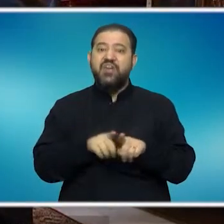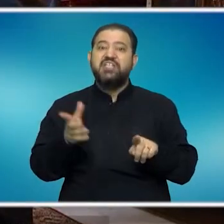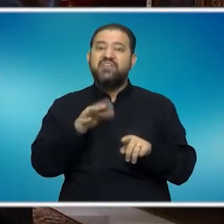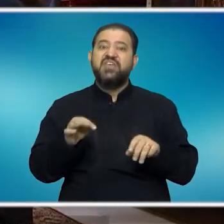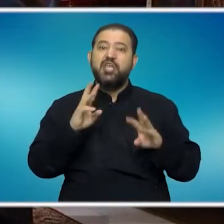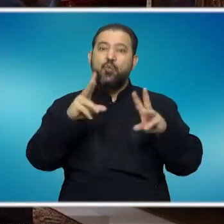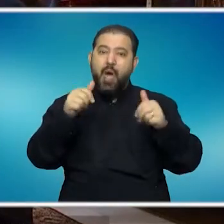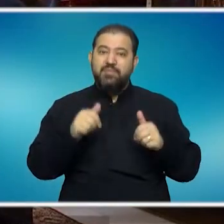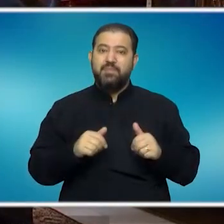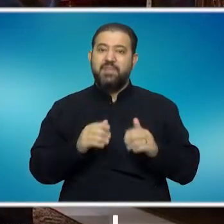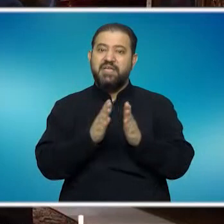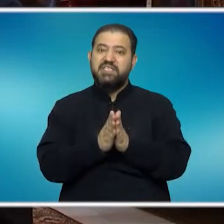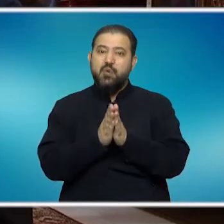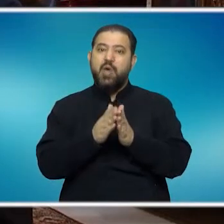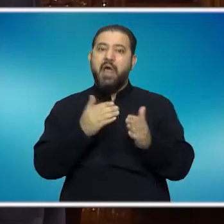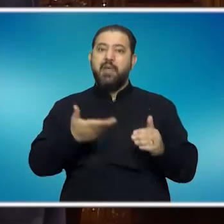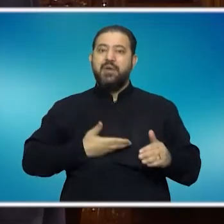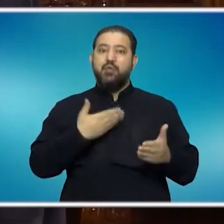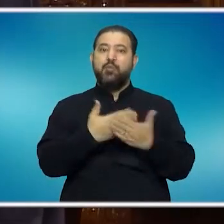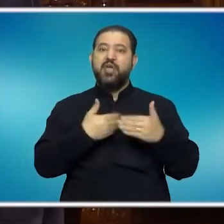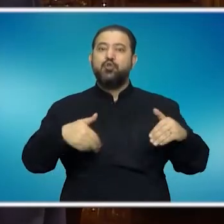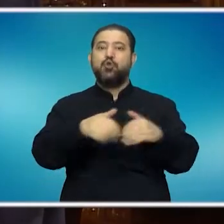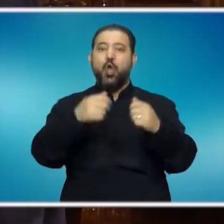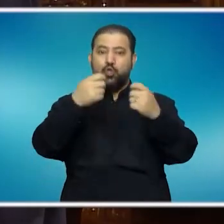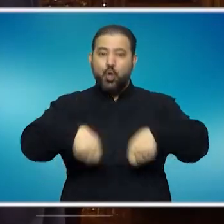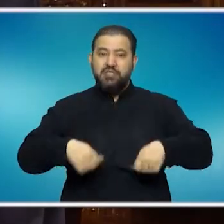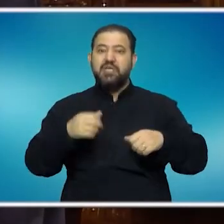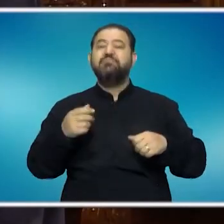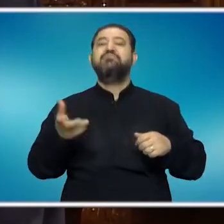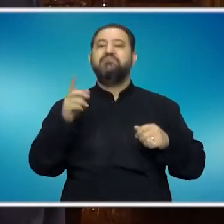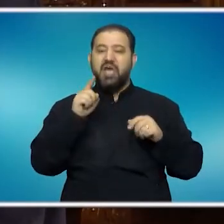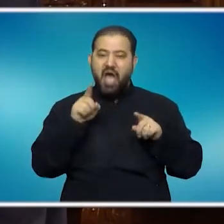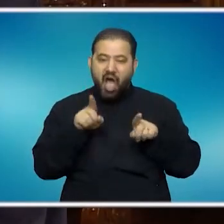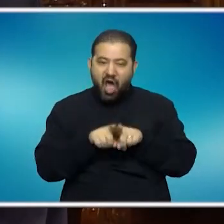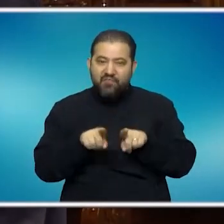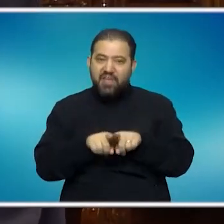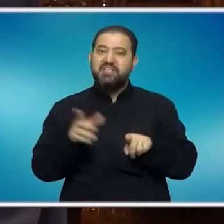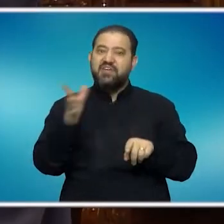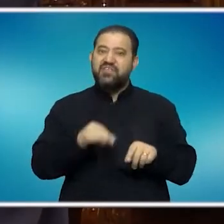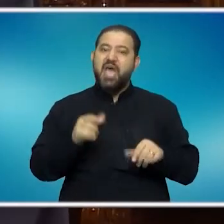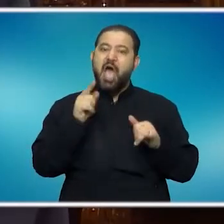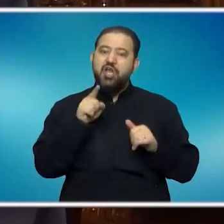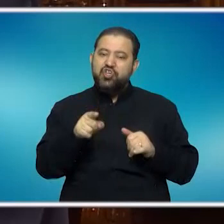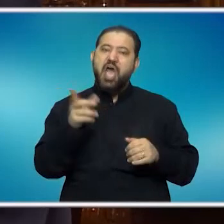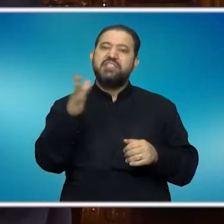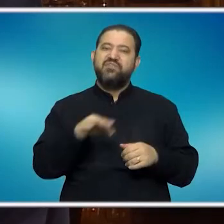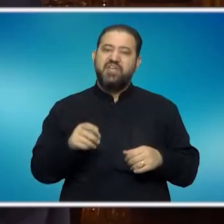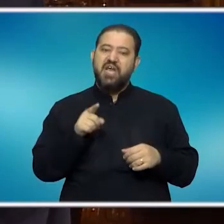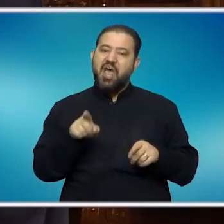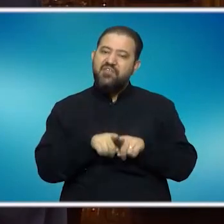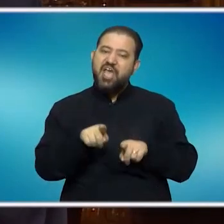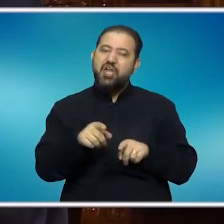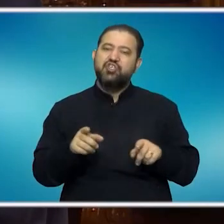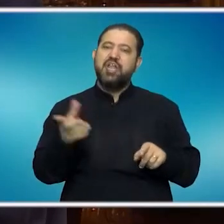Da, Doamne, așa să fie. Ce s-a rugat preotul pentru noi toți, așa să fie, așa să faci. Deci iată unde trimite acel fie